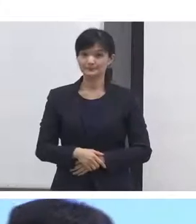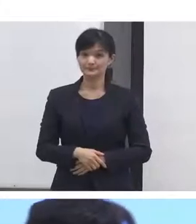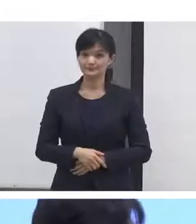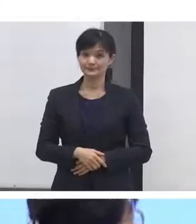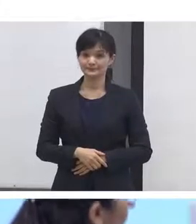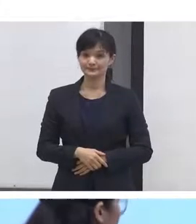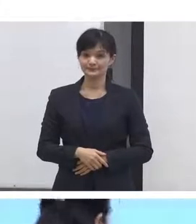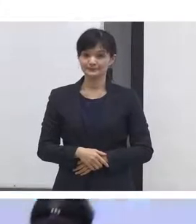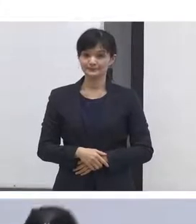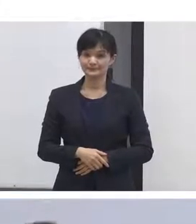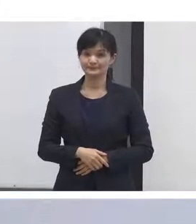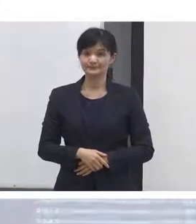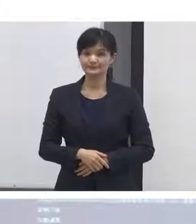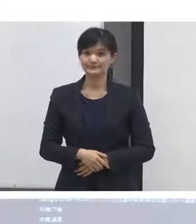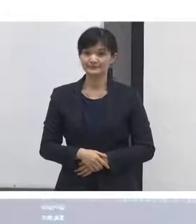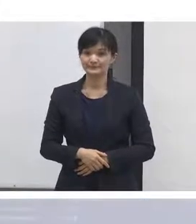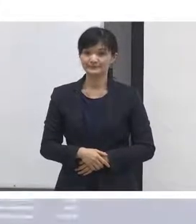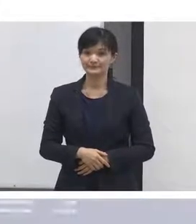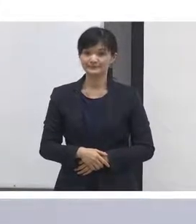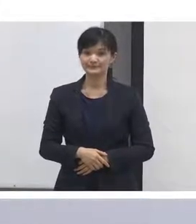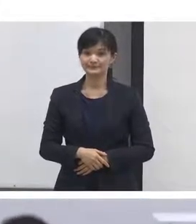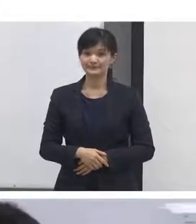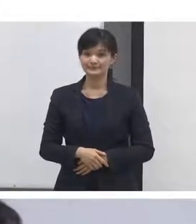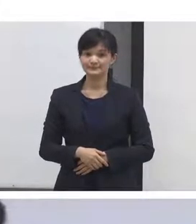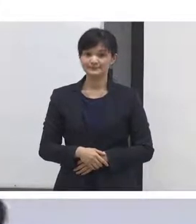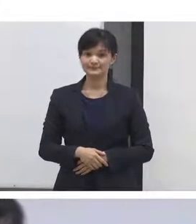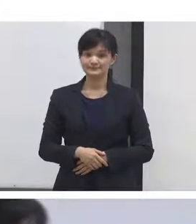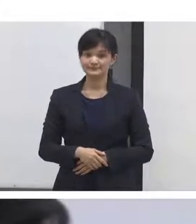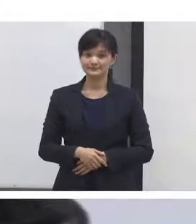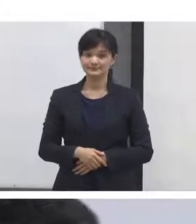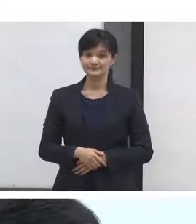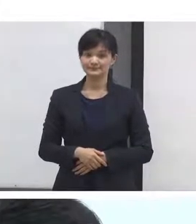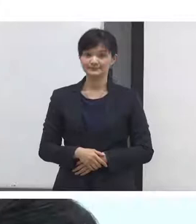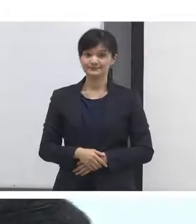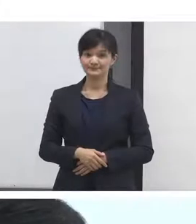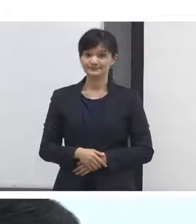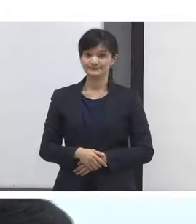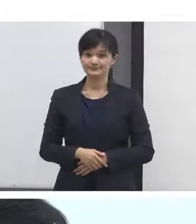那你说字很多的还是那个 投影片吗？